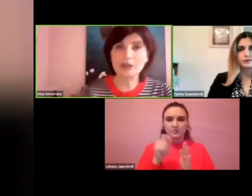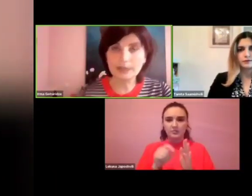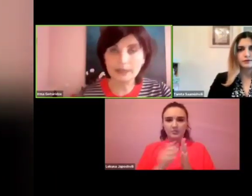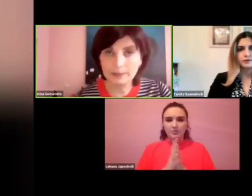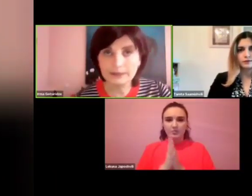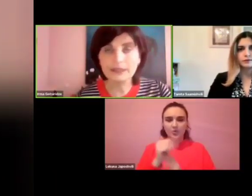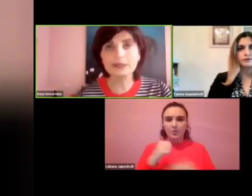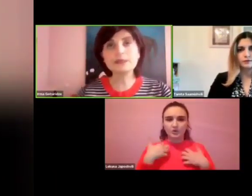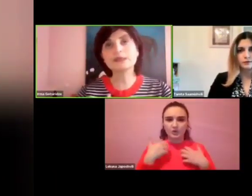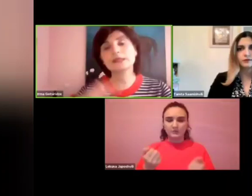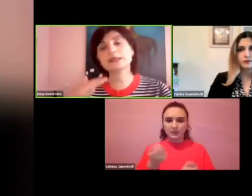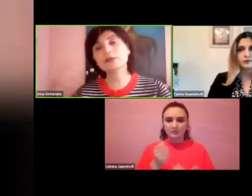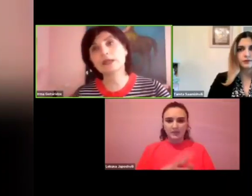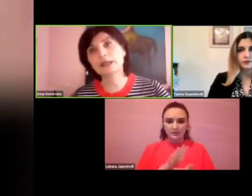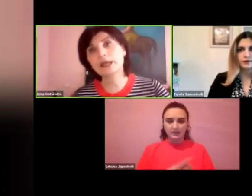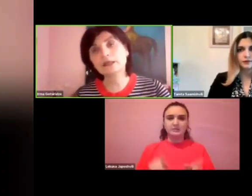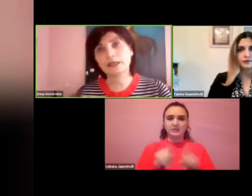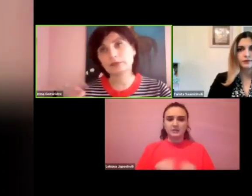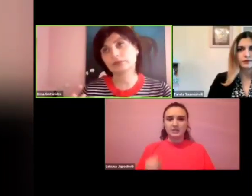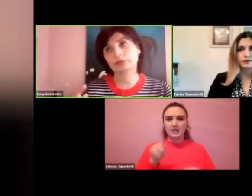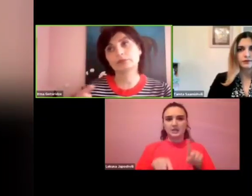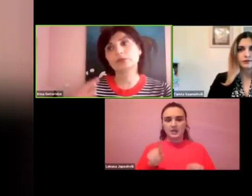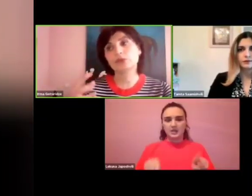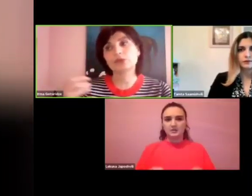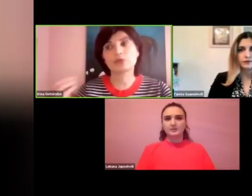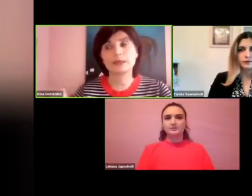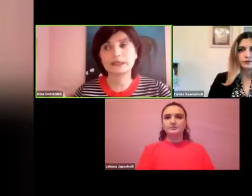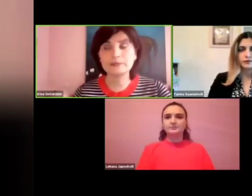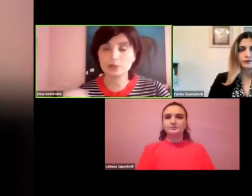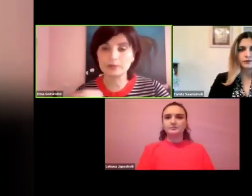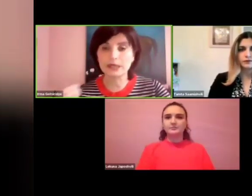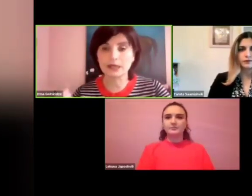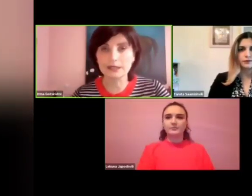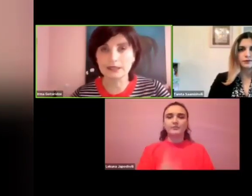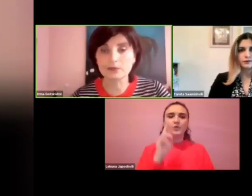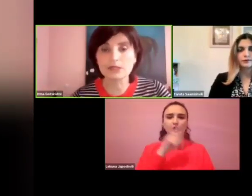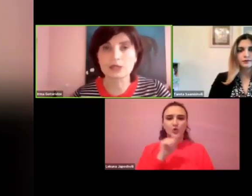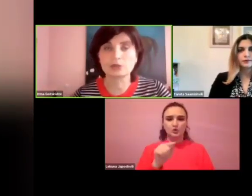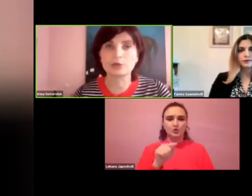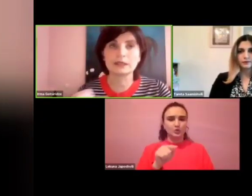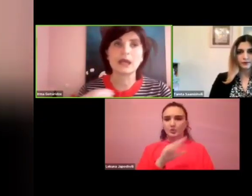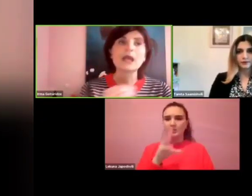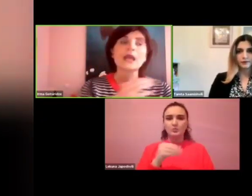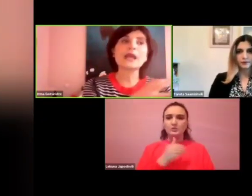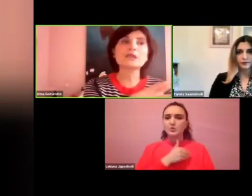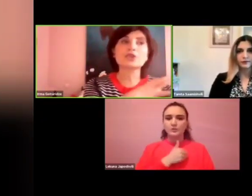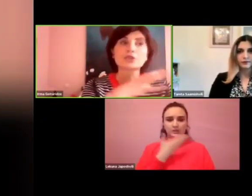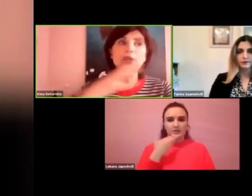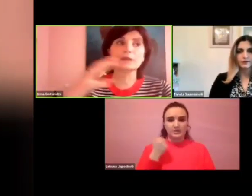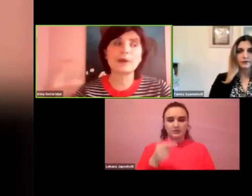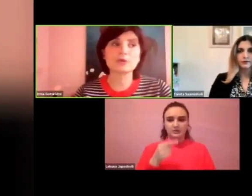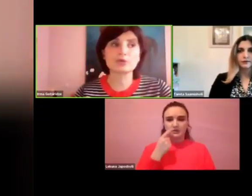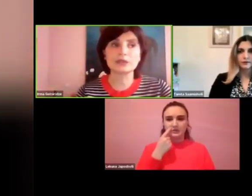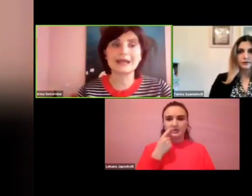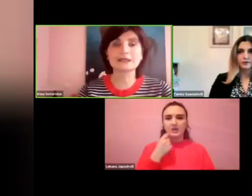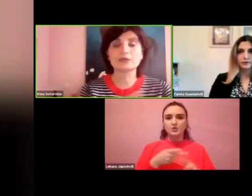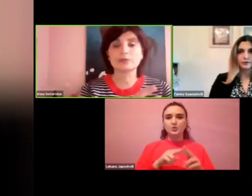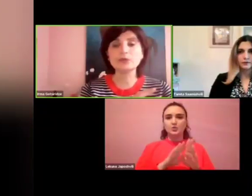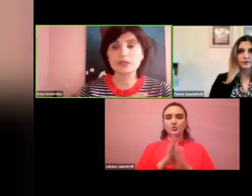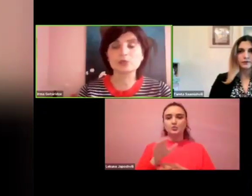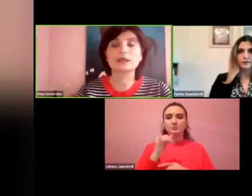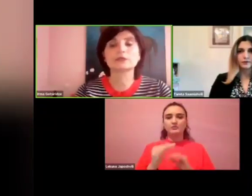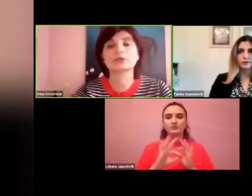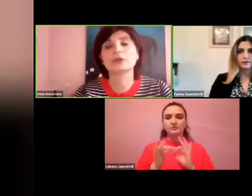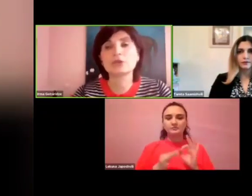როგორც ჯანმრთელი ბაქტერიების, ისე ხანდახან აი ტოქსიური ბაქტერიების, რომლებიც არ არის რა თქმა უნდა სასურველი და ეს სრულად ბავშვის